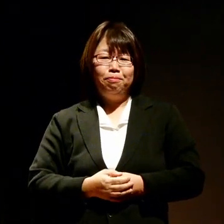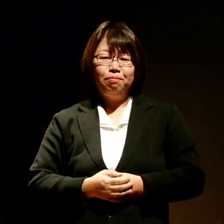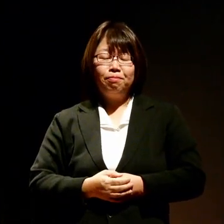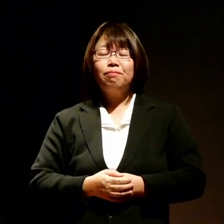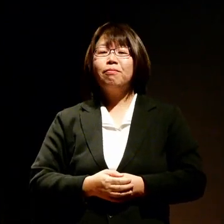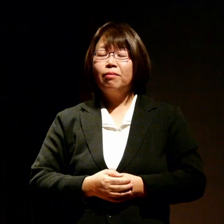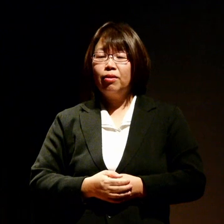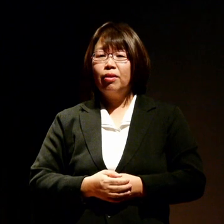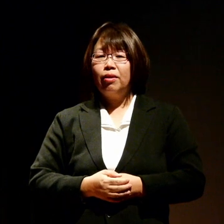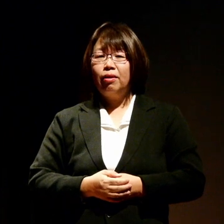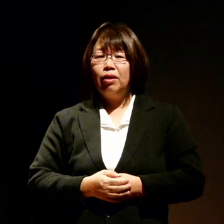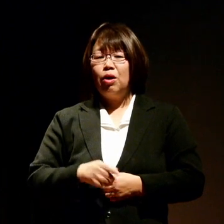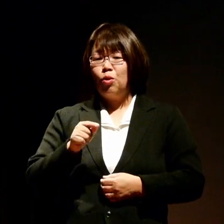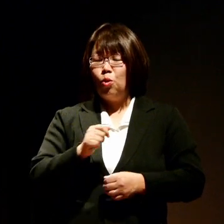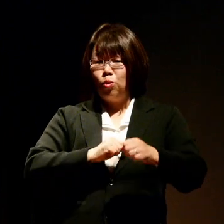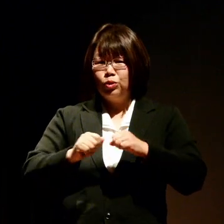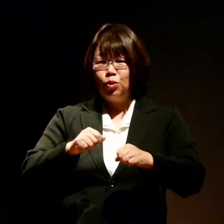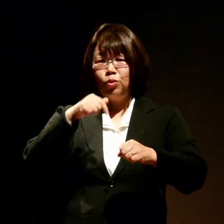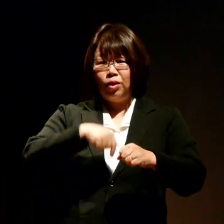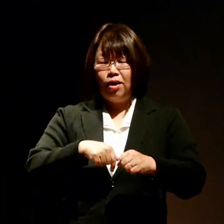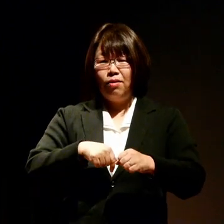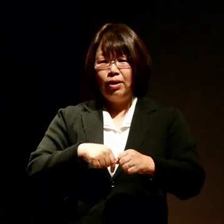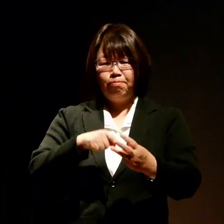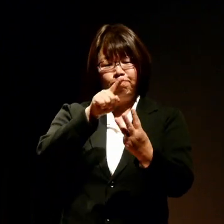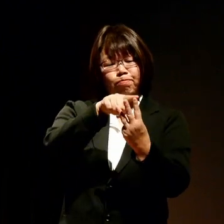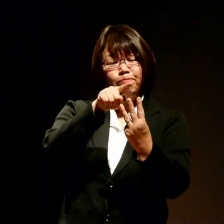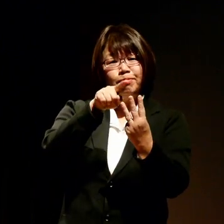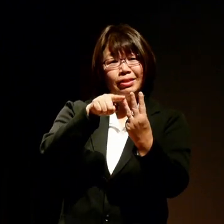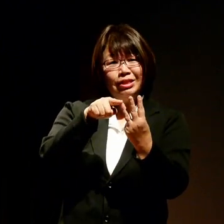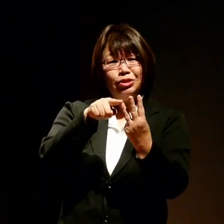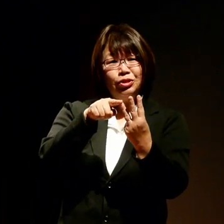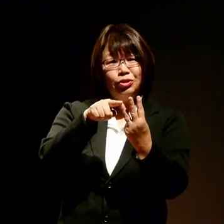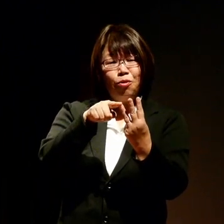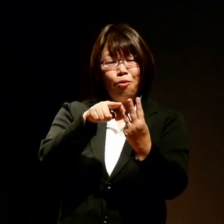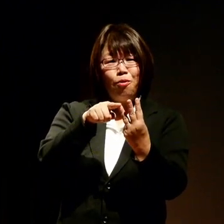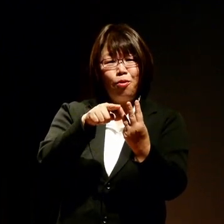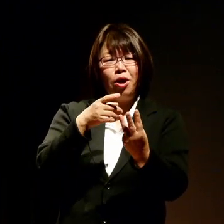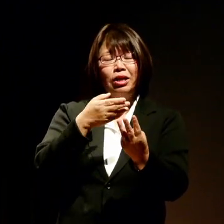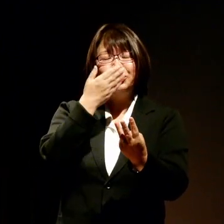ここの授業では3品のスイーツを作りました。